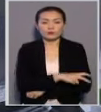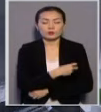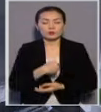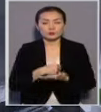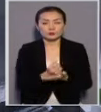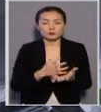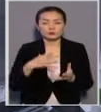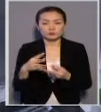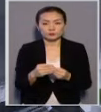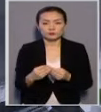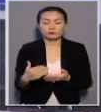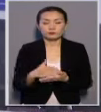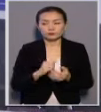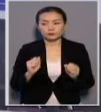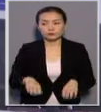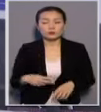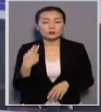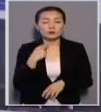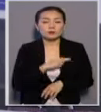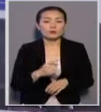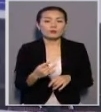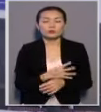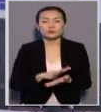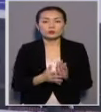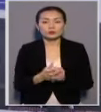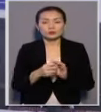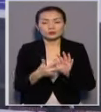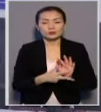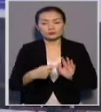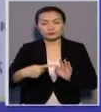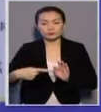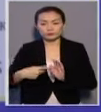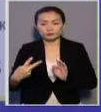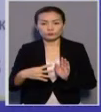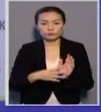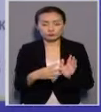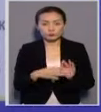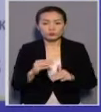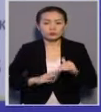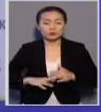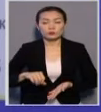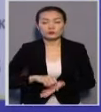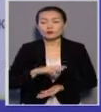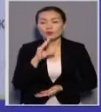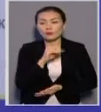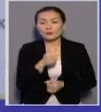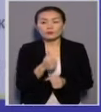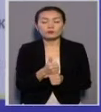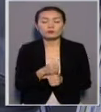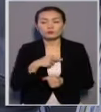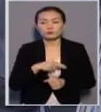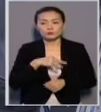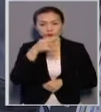еткен құралдарды бізден келіп алады. Алғашқы жұмыс орны жобасына 18 бен 29 жас аралығындағы мамандар қатысады. Басты талап